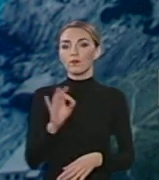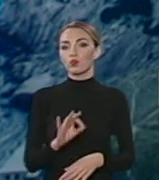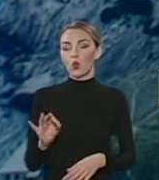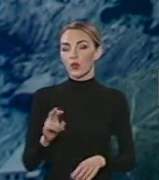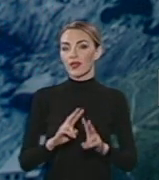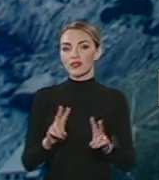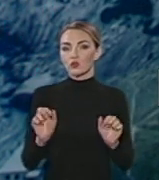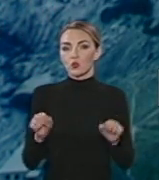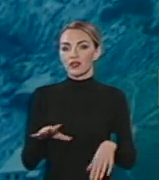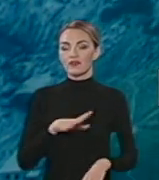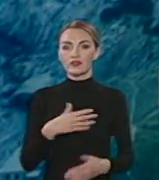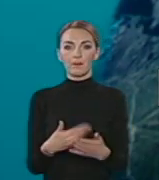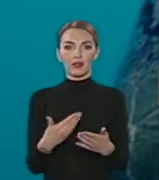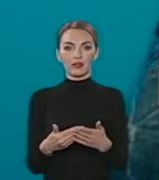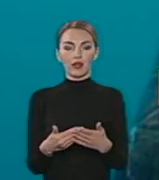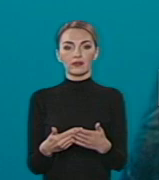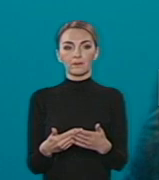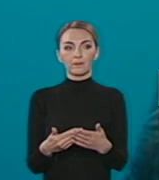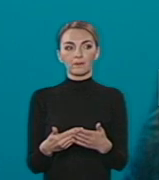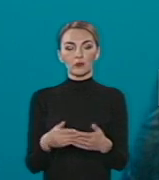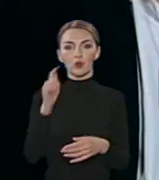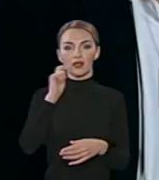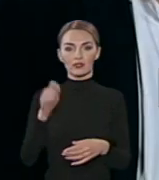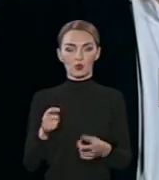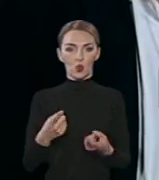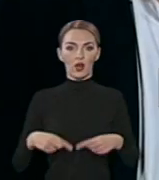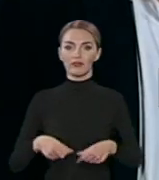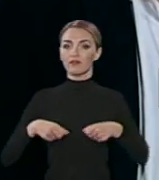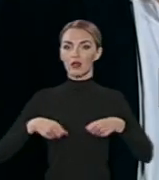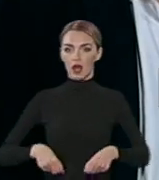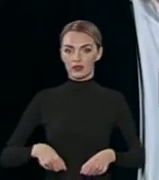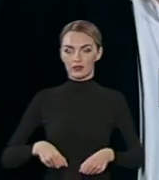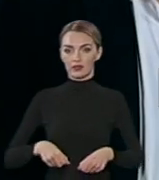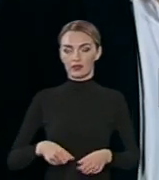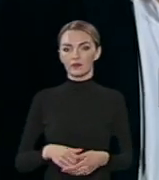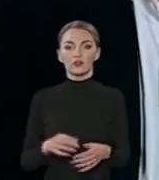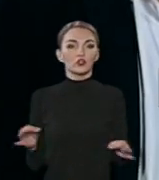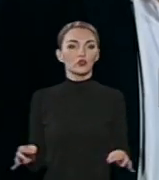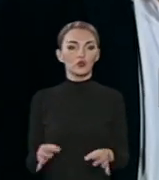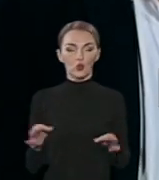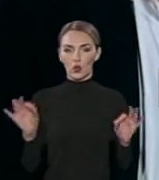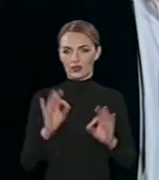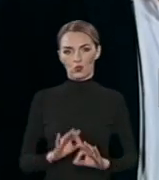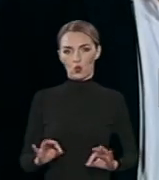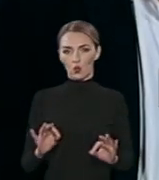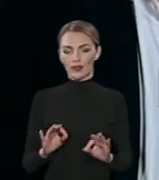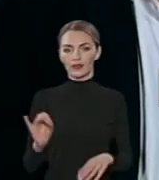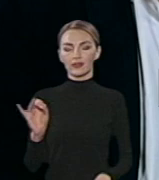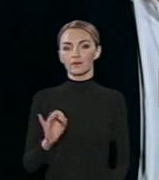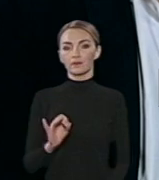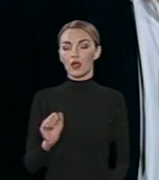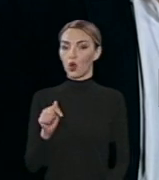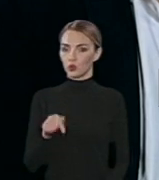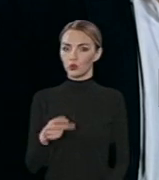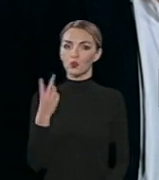там можливість, там, наприклад, допустити українські органи влади паралельні в Криму. Нічого, ніколи. А